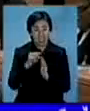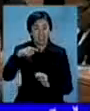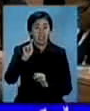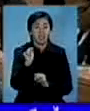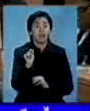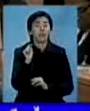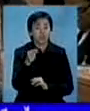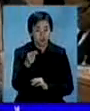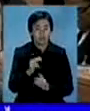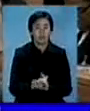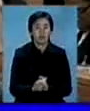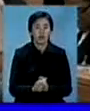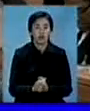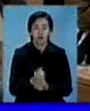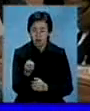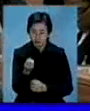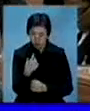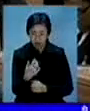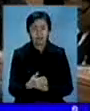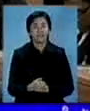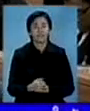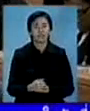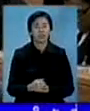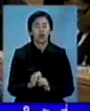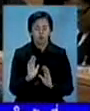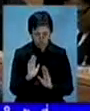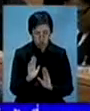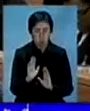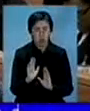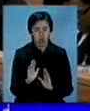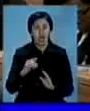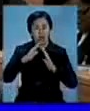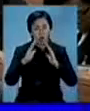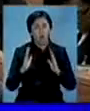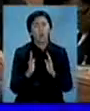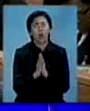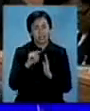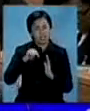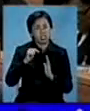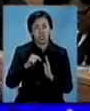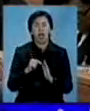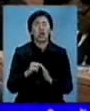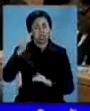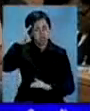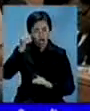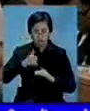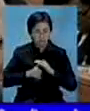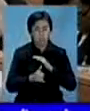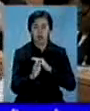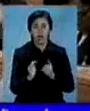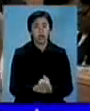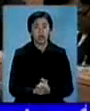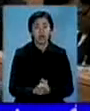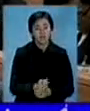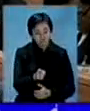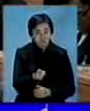รเจ้าคุณถาวรออกมาบอกโยมขอบิณฑบาตเธอในนี้เขตวัดเขตอภัยทานนายทหารยศพันโทบอกหล